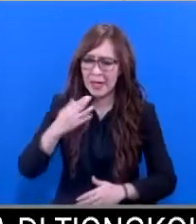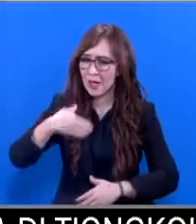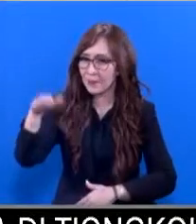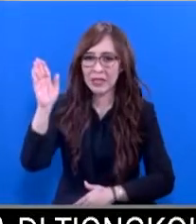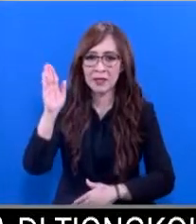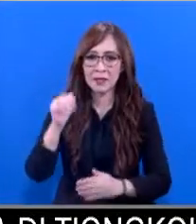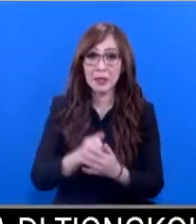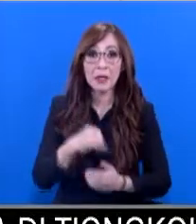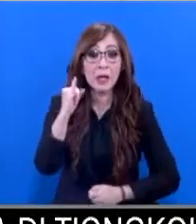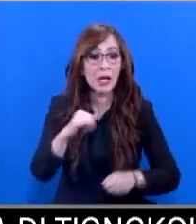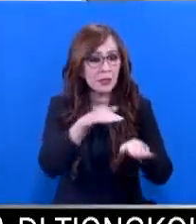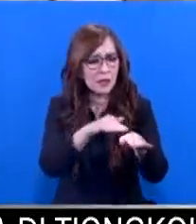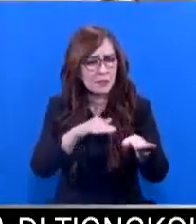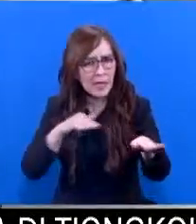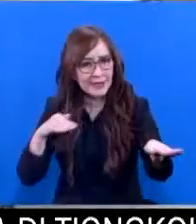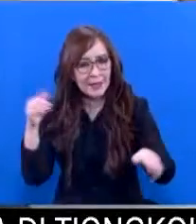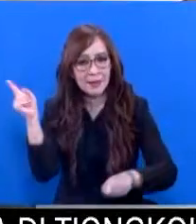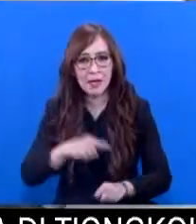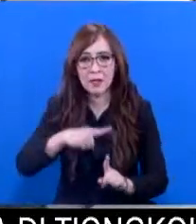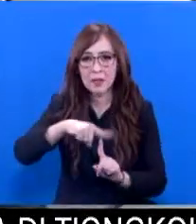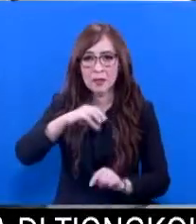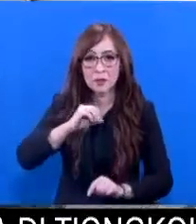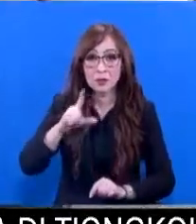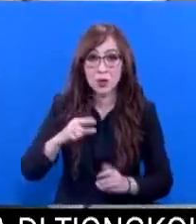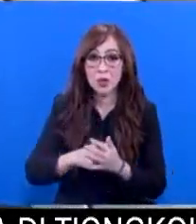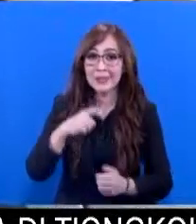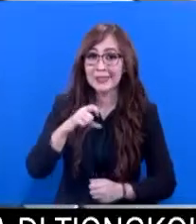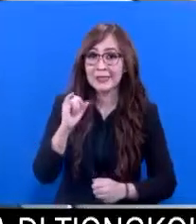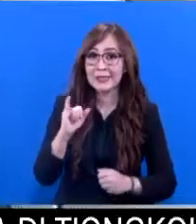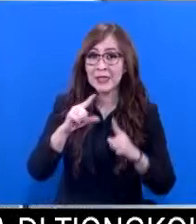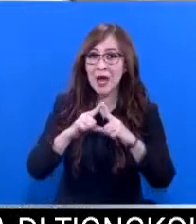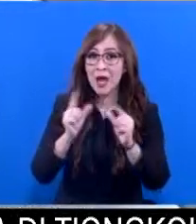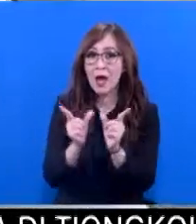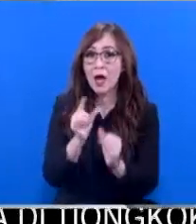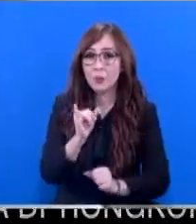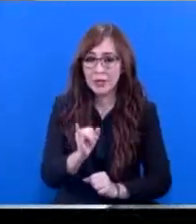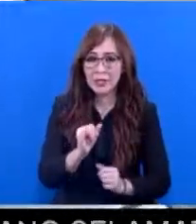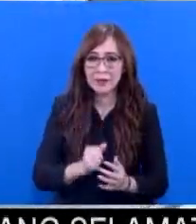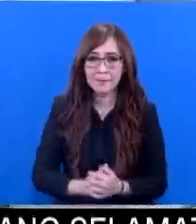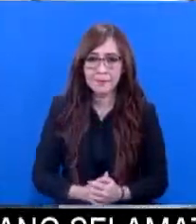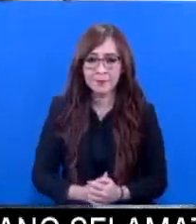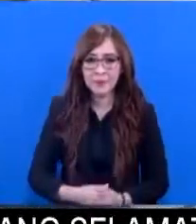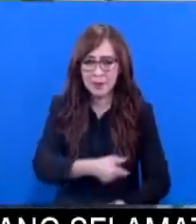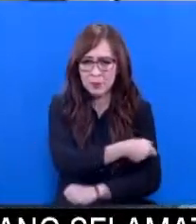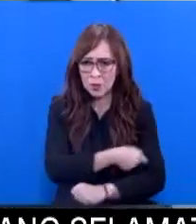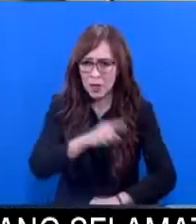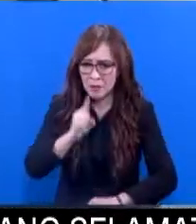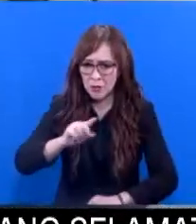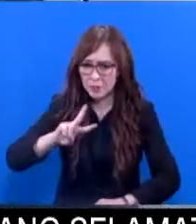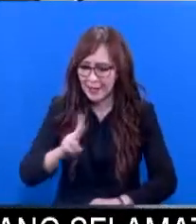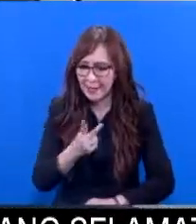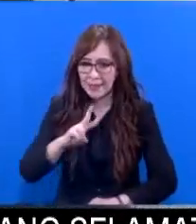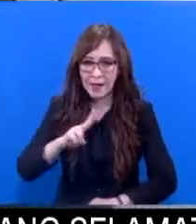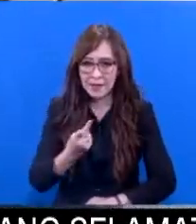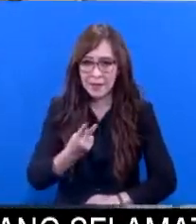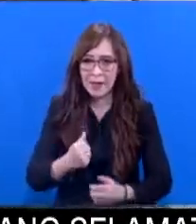terjadi kemacetan parah dari Tol Ciawi, Simpang Gadok hingga Megamendung. Sementara Satgas COVID-19 harus bergantian melakukan penyekatan